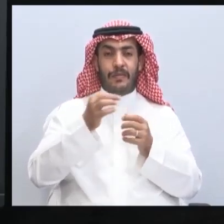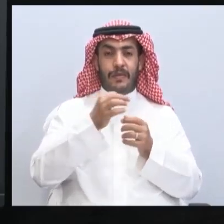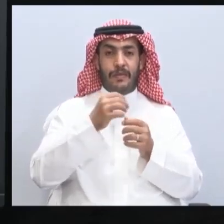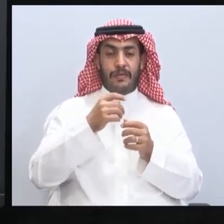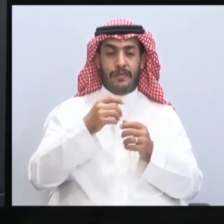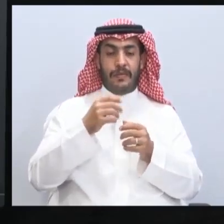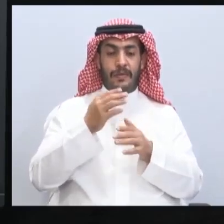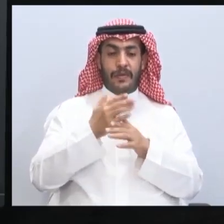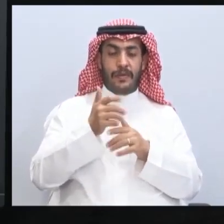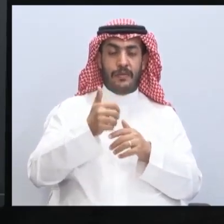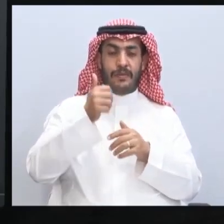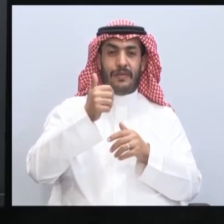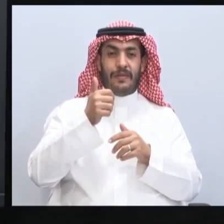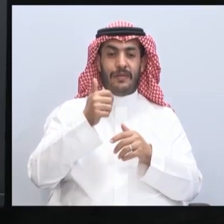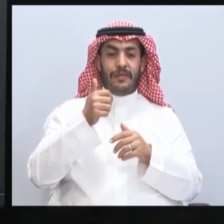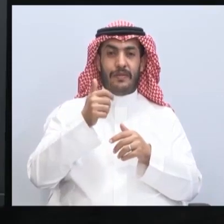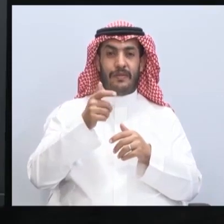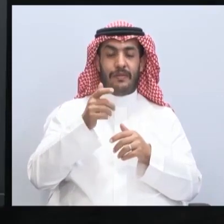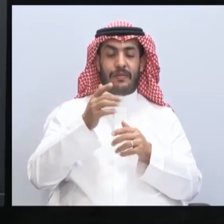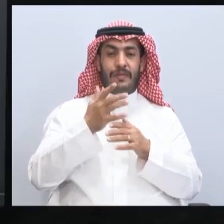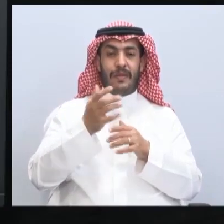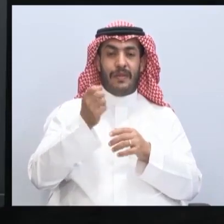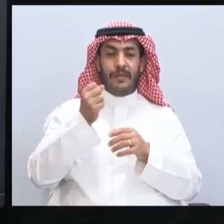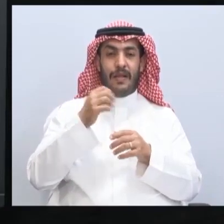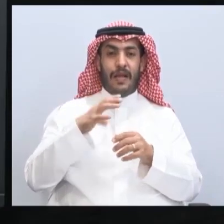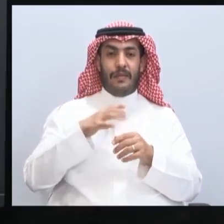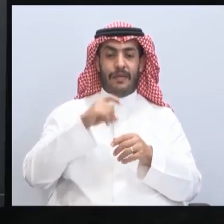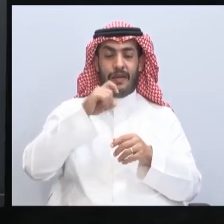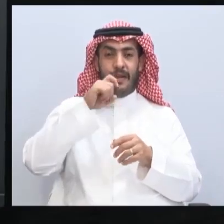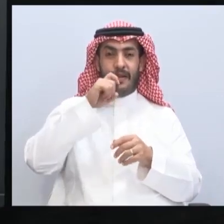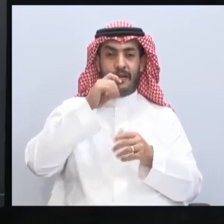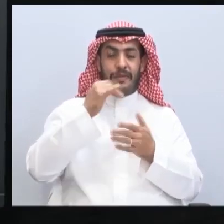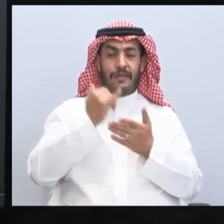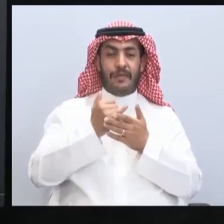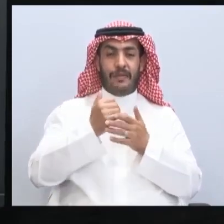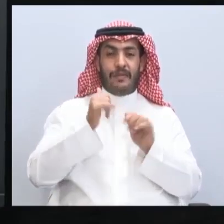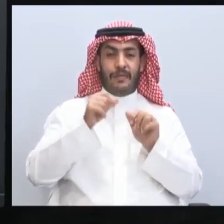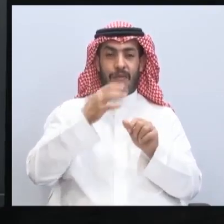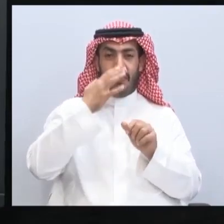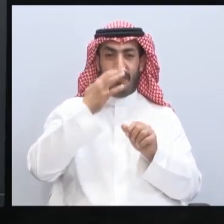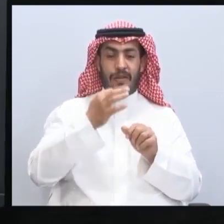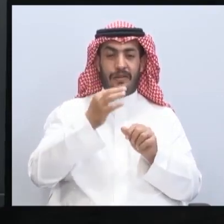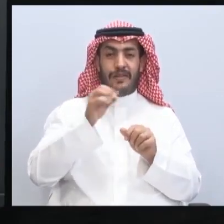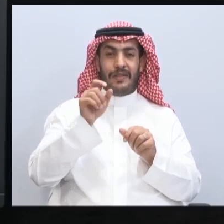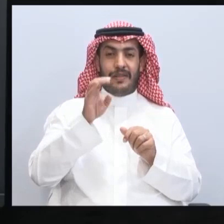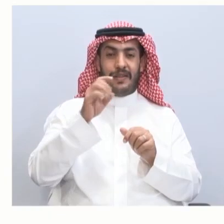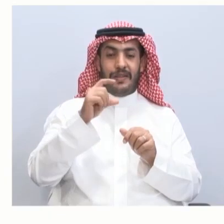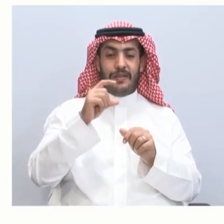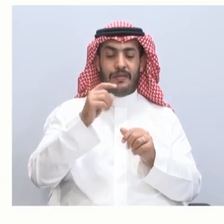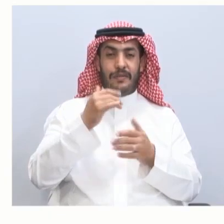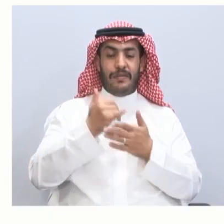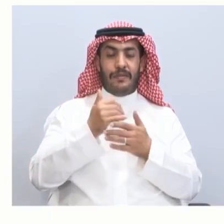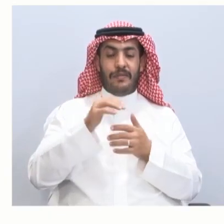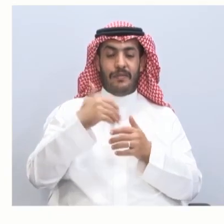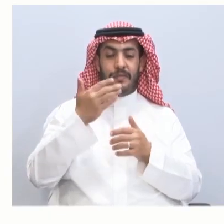مناطق هذا ادى الى طماع امير حائل بالاستيلاء على الحكم في نجد وهو ما